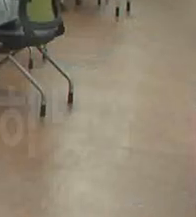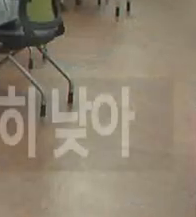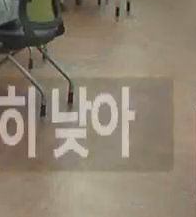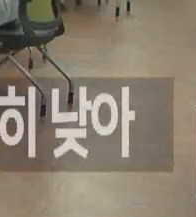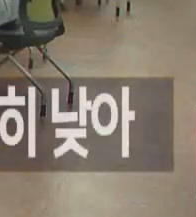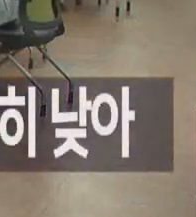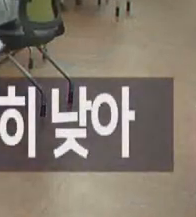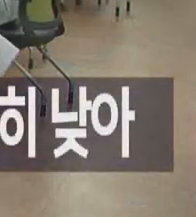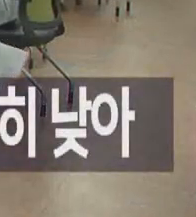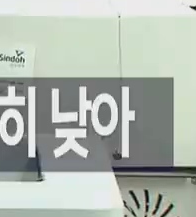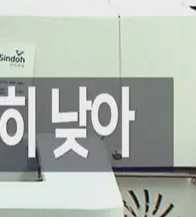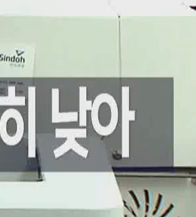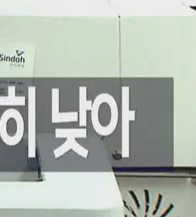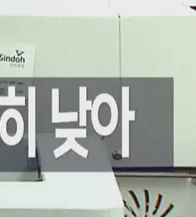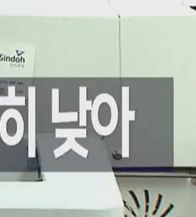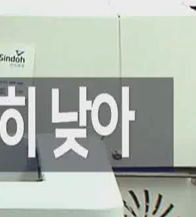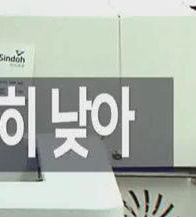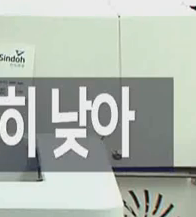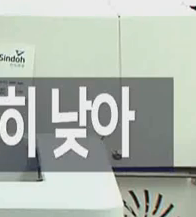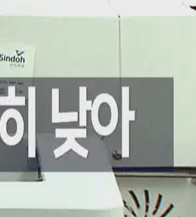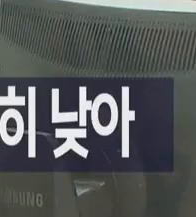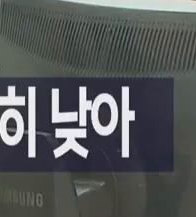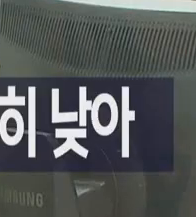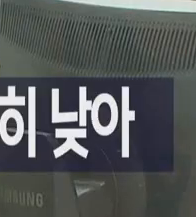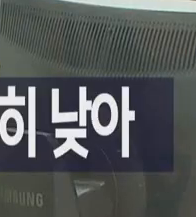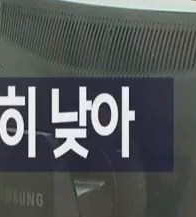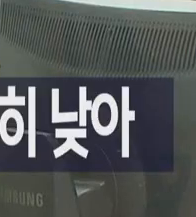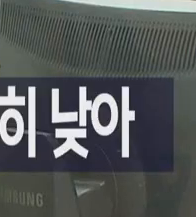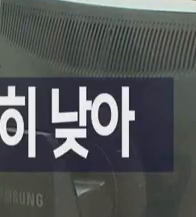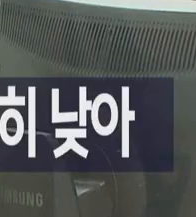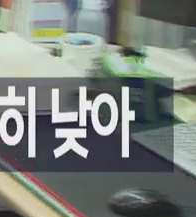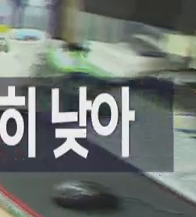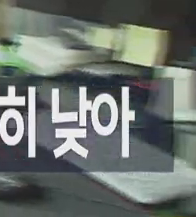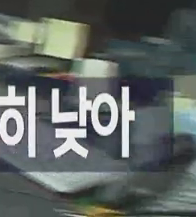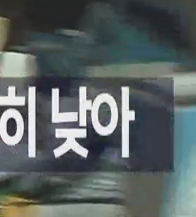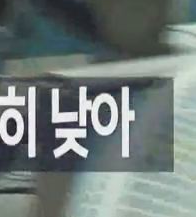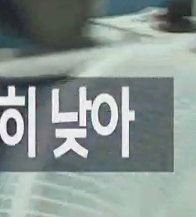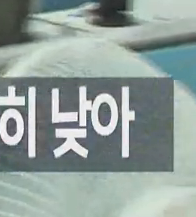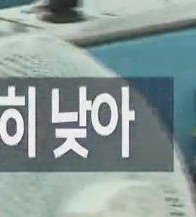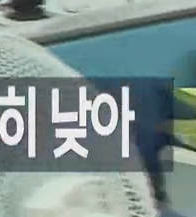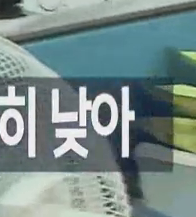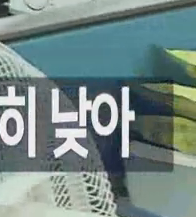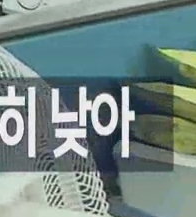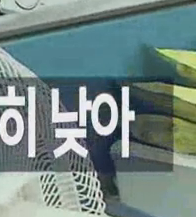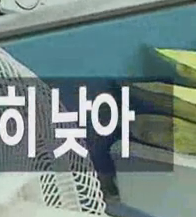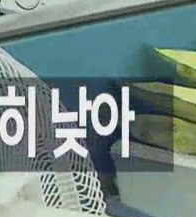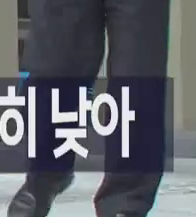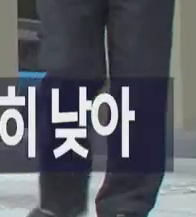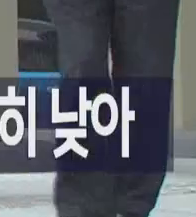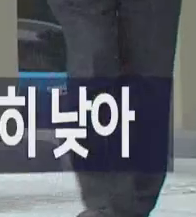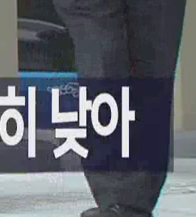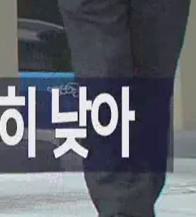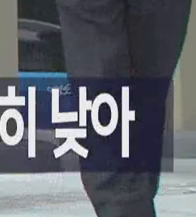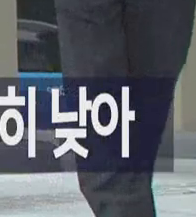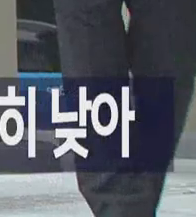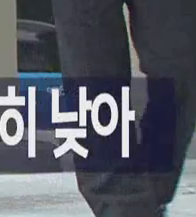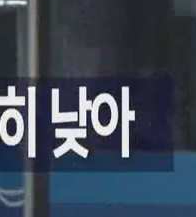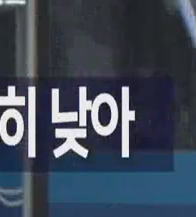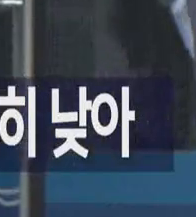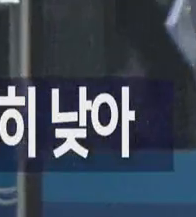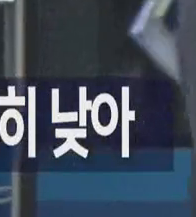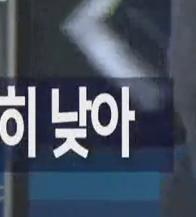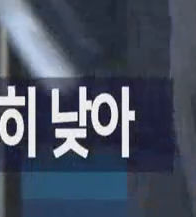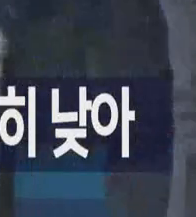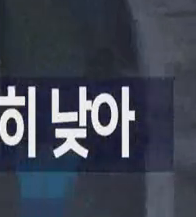지역 시군 공무원 가운데 여성 비율은 갈수록 높아지고 있습니다. 하지만 고위직 관리자로 가게 되면 여성 공무원